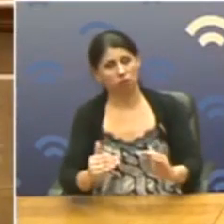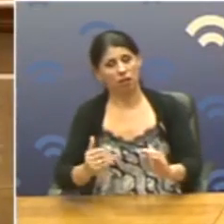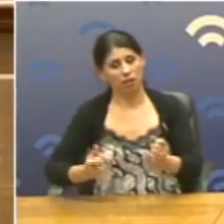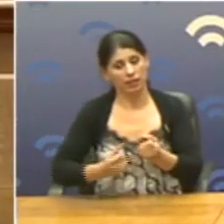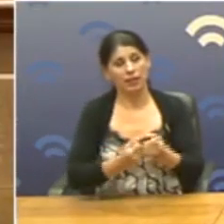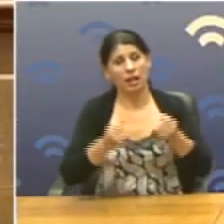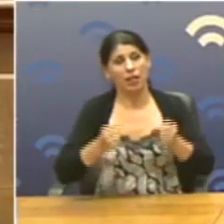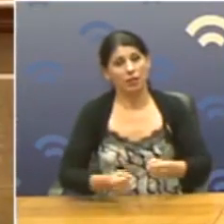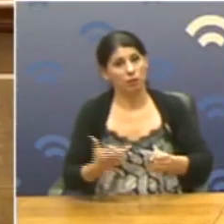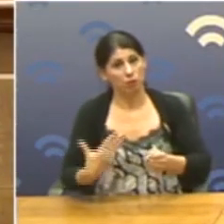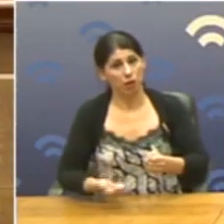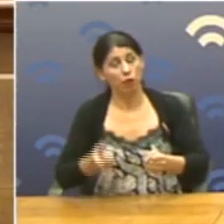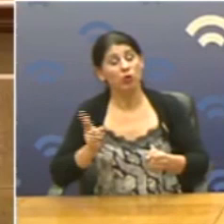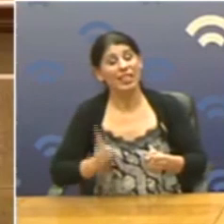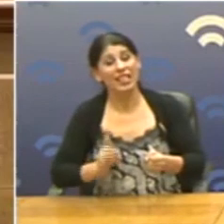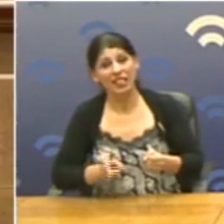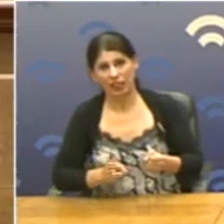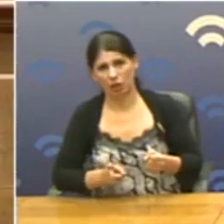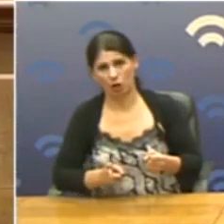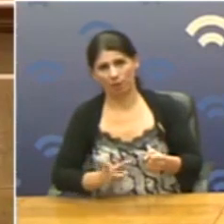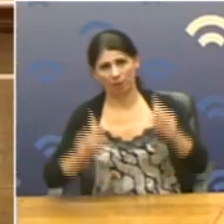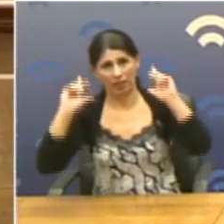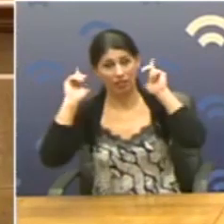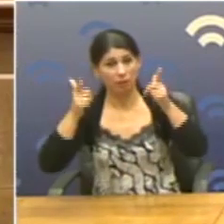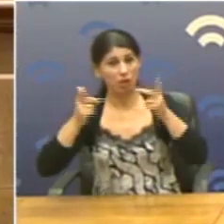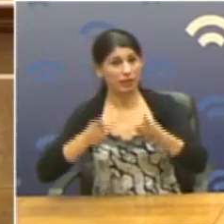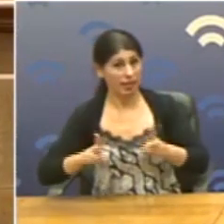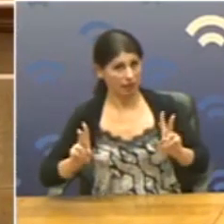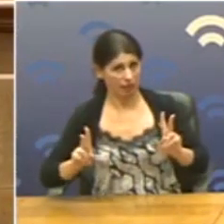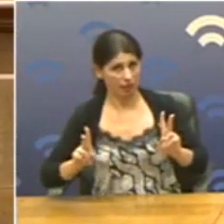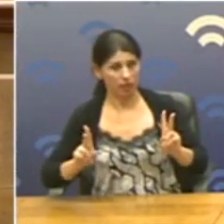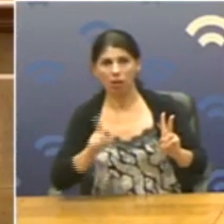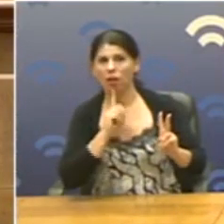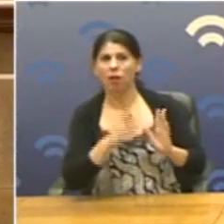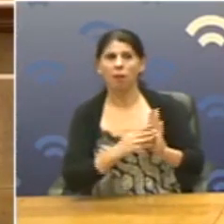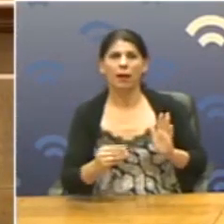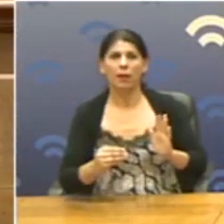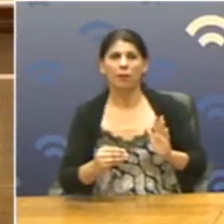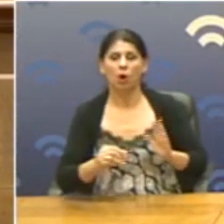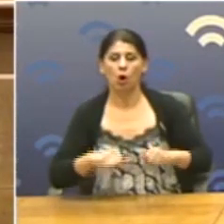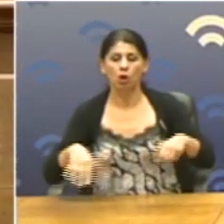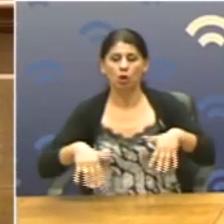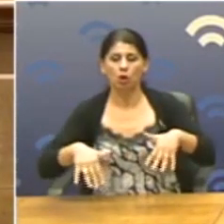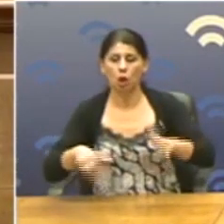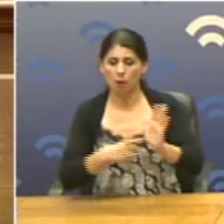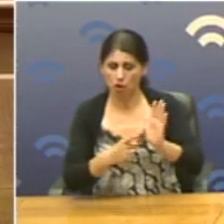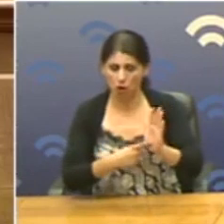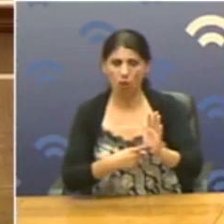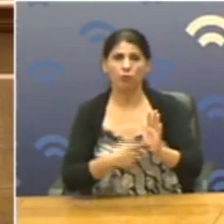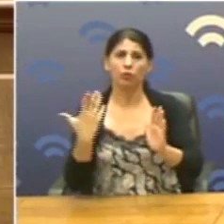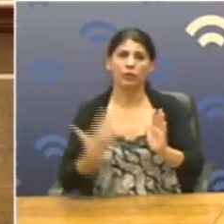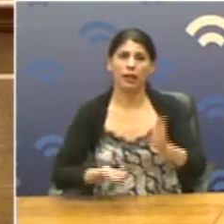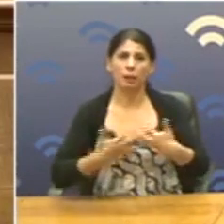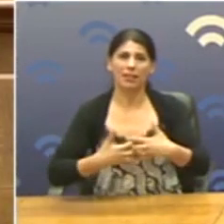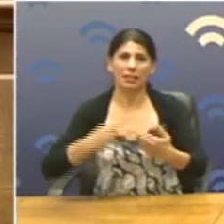θεσμούς που θέτουν σε κίνδυνο τις δημοκρατικές ελευθερίες, όπως του τρομονόμου, της λήψης και επεξεργασίας